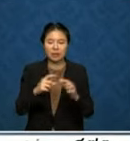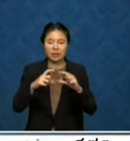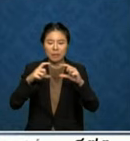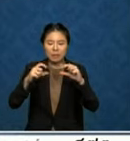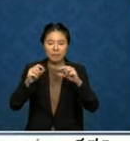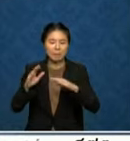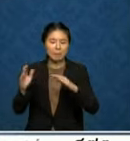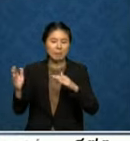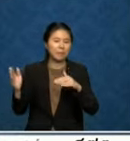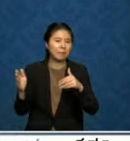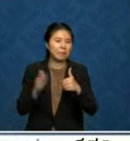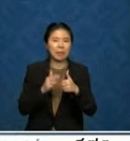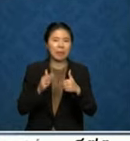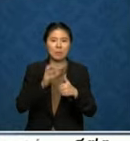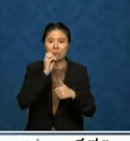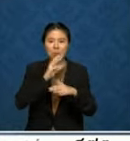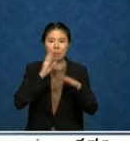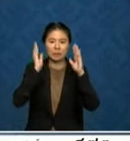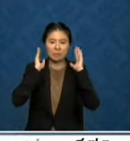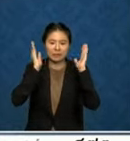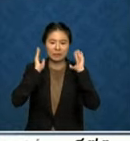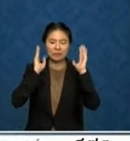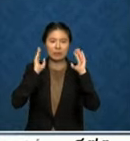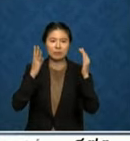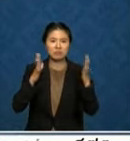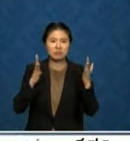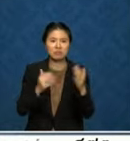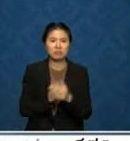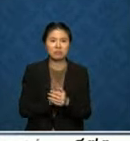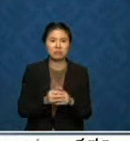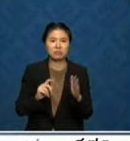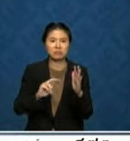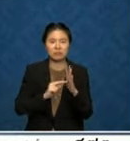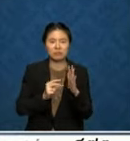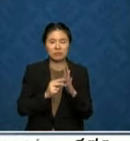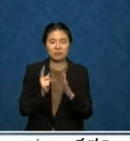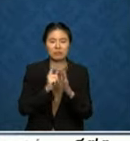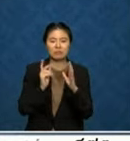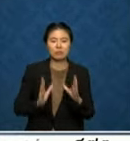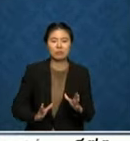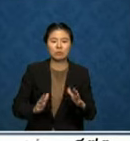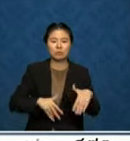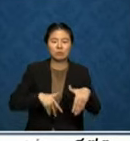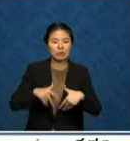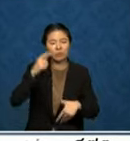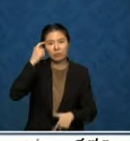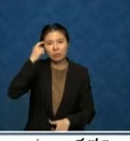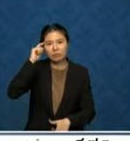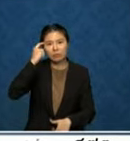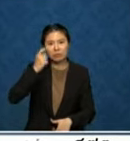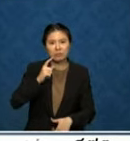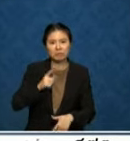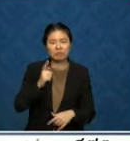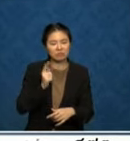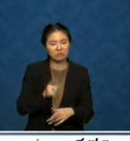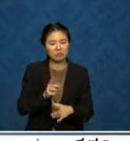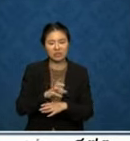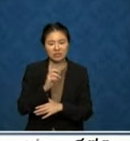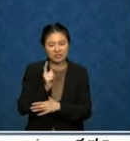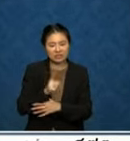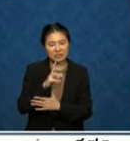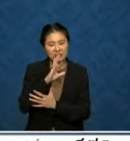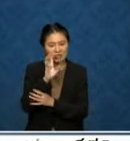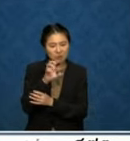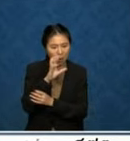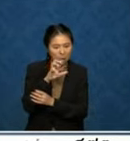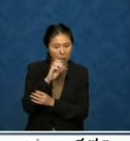ณาประชาสัมพันธ์ PR เมื่อนำเสนอแบบเนียนๆแบบนี้ที่ผู้ชมเขาไม่สามารถแยกได้ว่านี่คือคอนเทนต์ที่รายการตั้ง